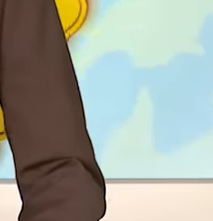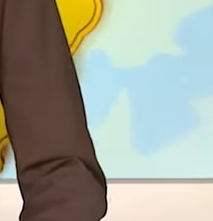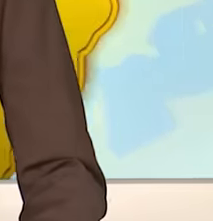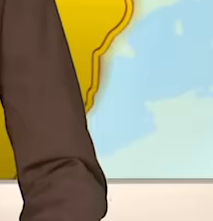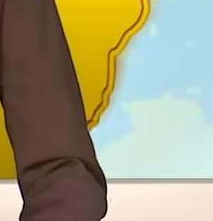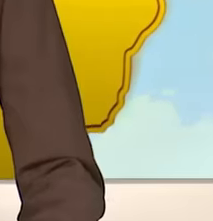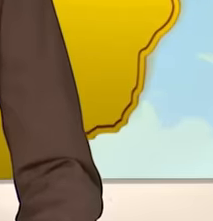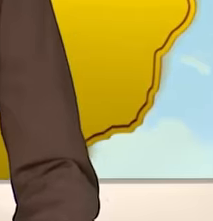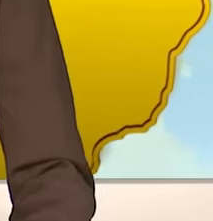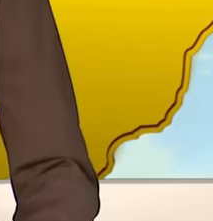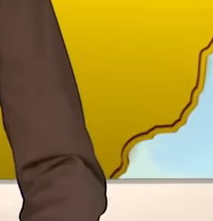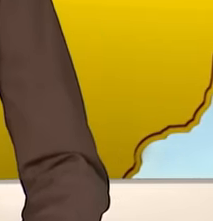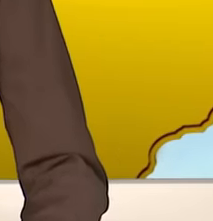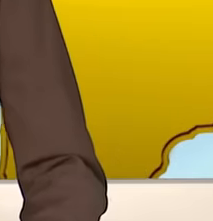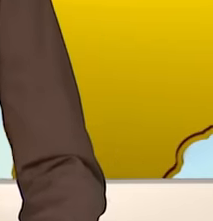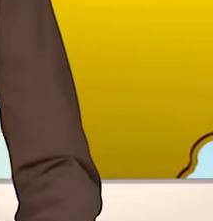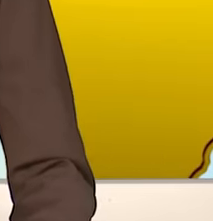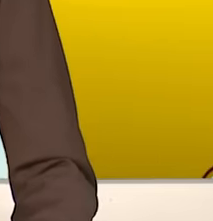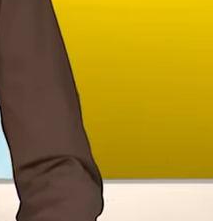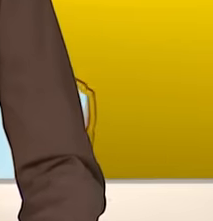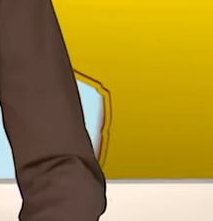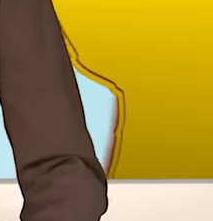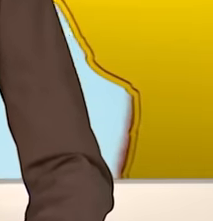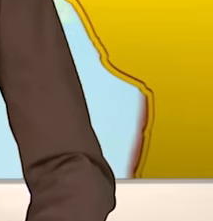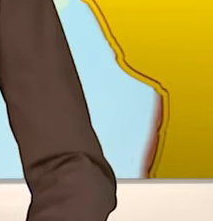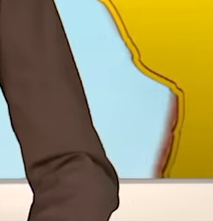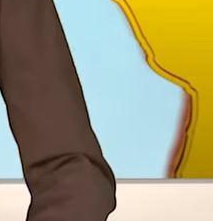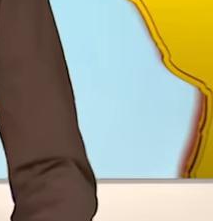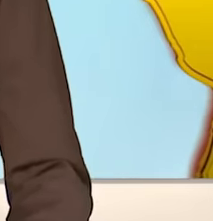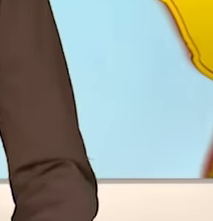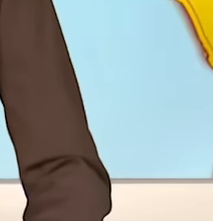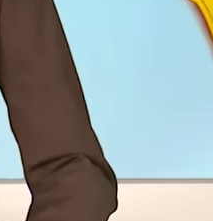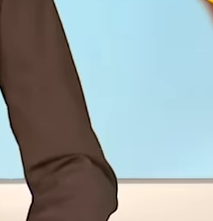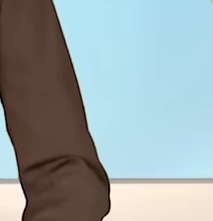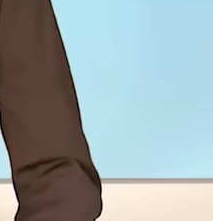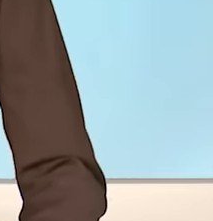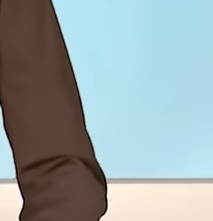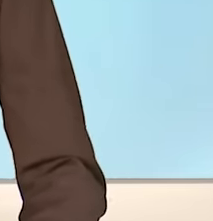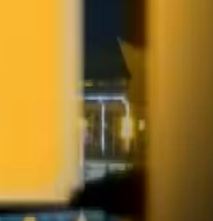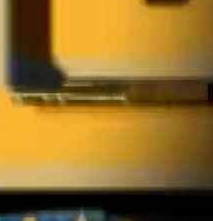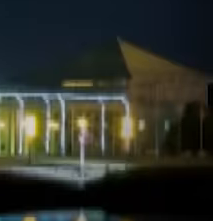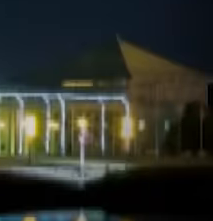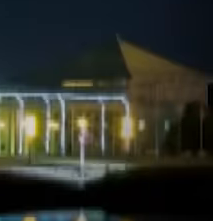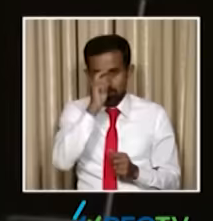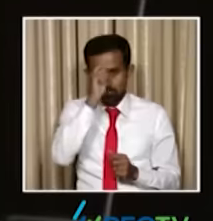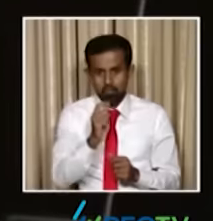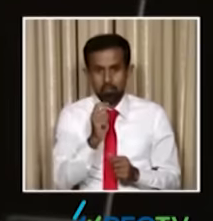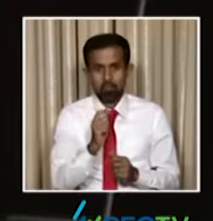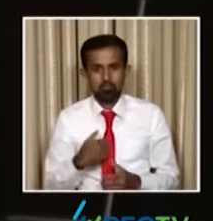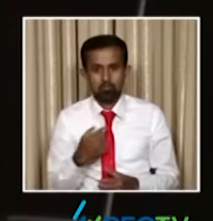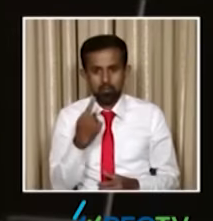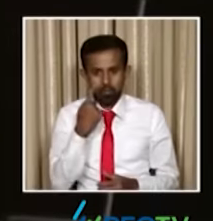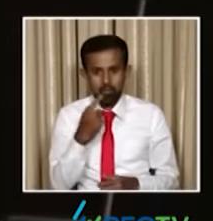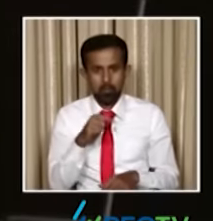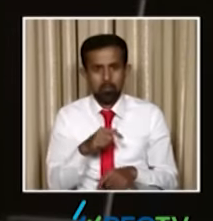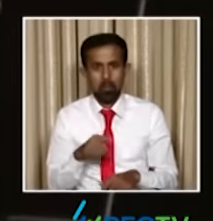බවයි. මේ ගැන සෙවිව් සඳහා විශේෂ කමිටුවක් පත් කිරීමට කතානායකවරයා පියවර ගත්තා. මම දැන්